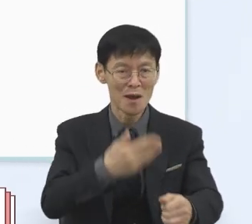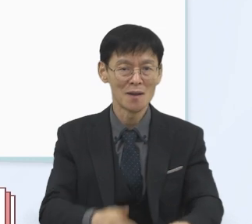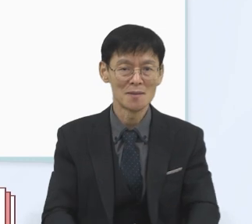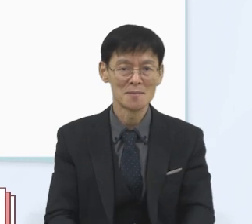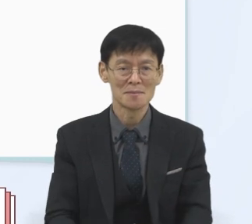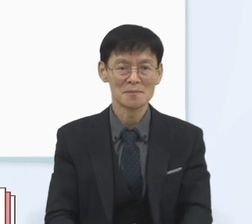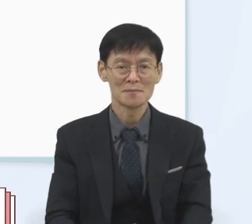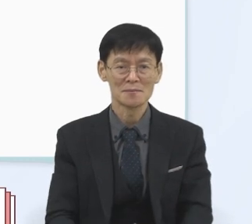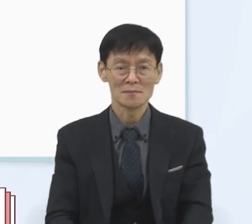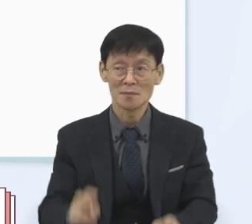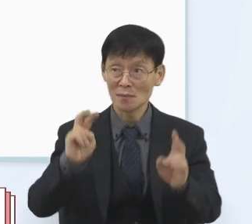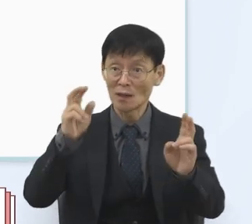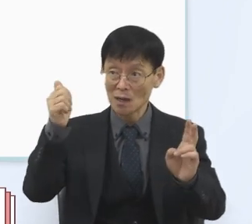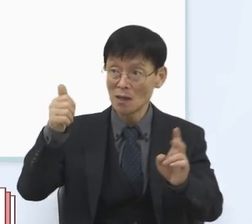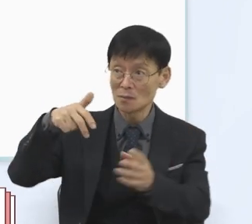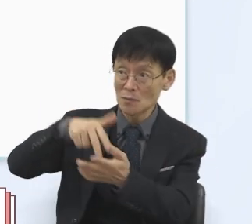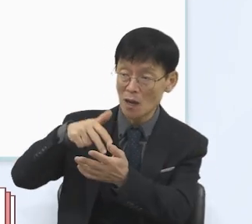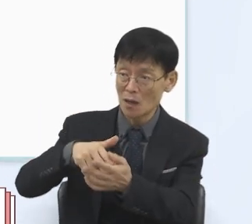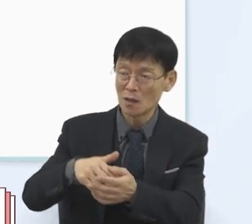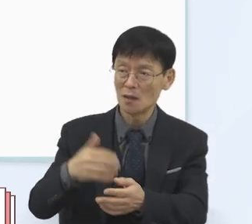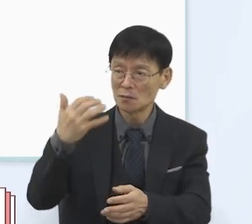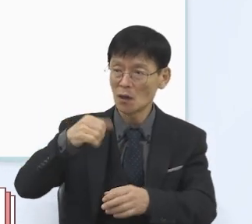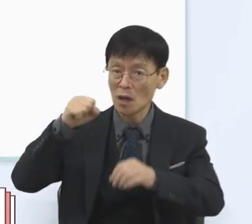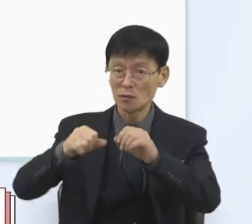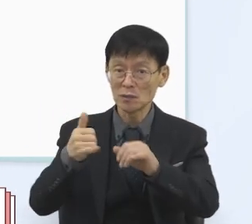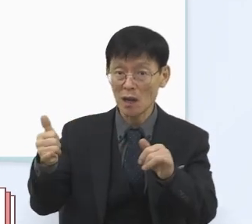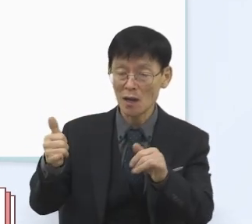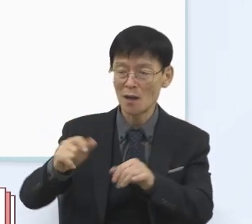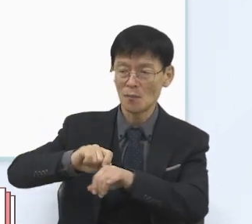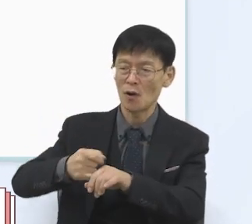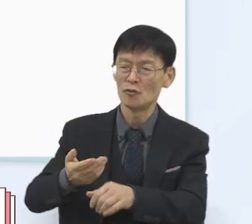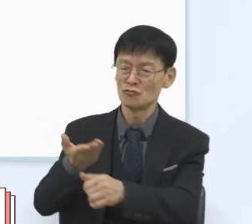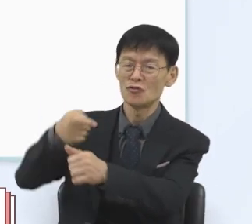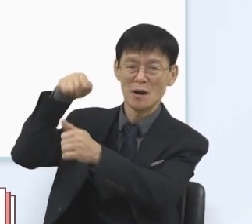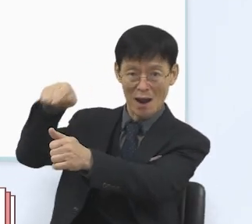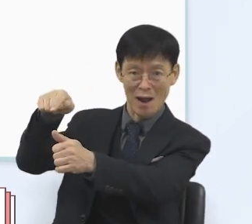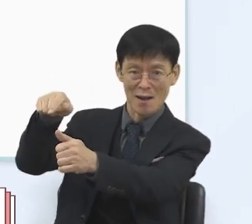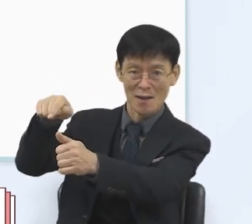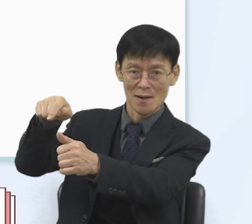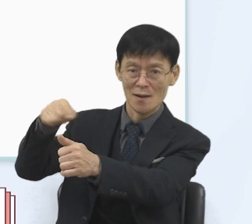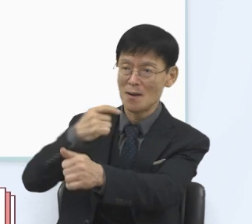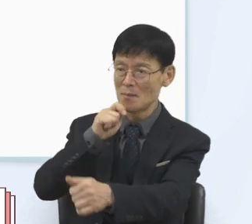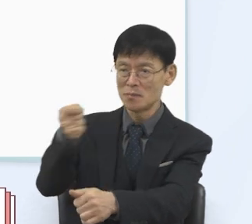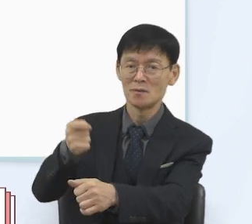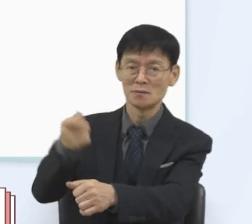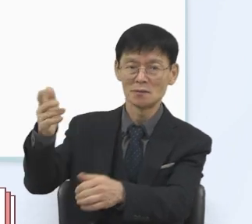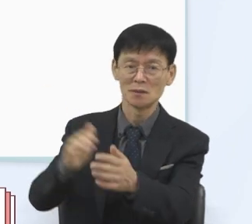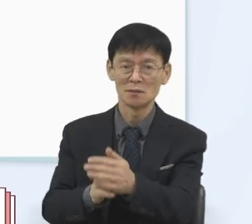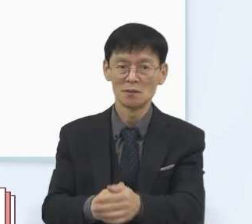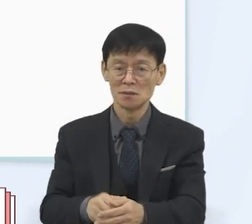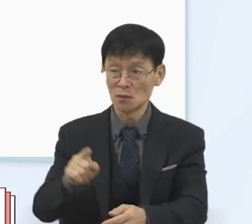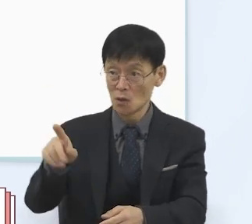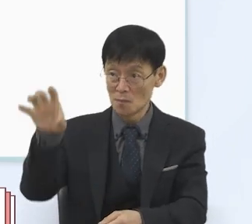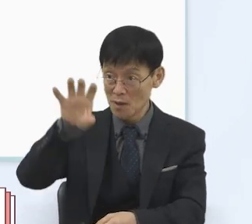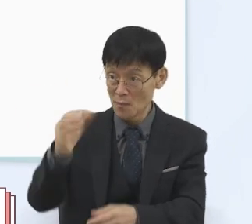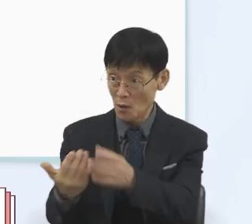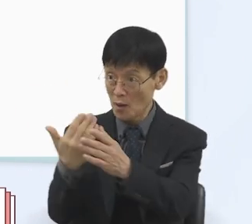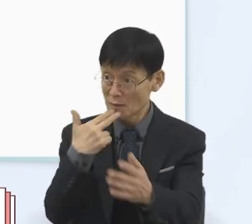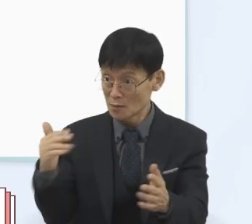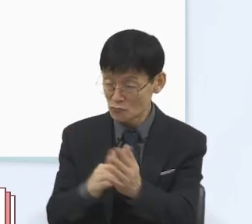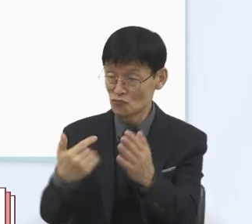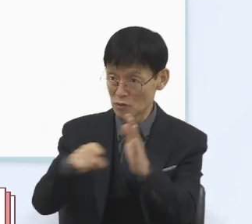있습니다. 그리고 사업주에게는 성희롱 행위자에게 벌을 주라고 하고 다시는 같은